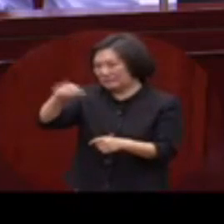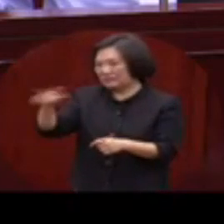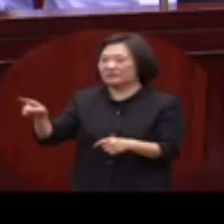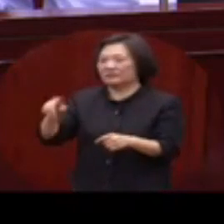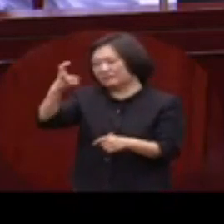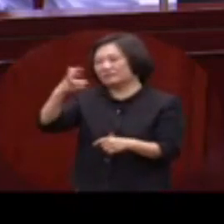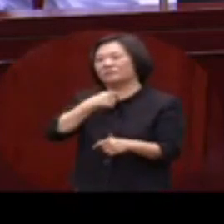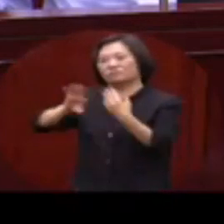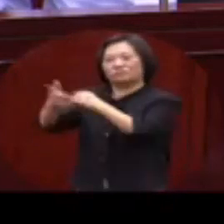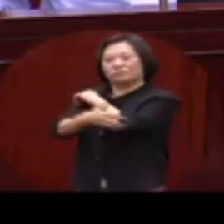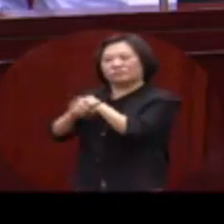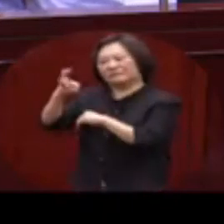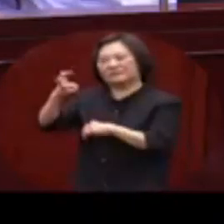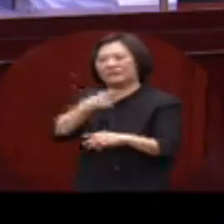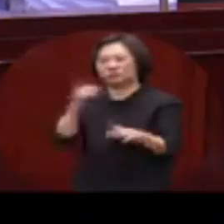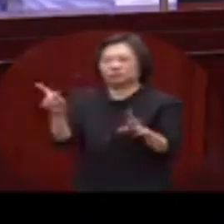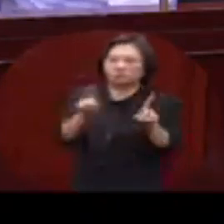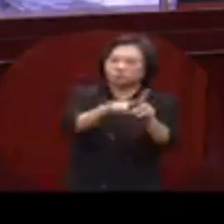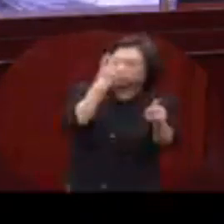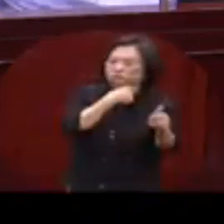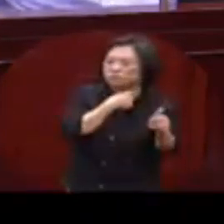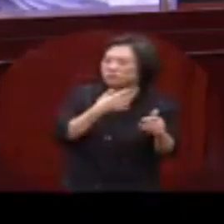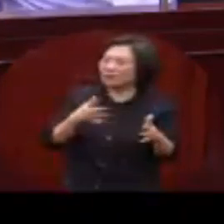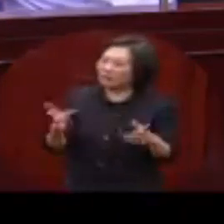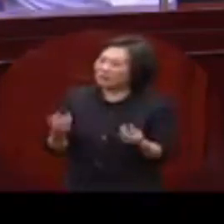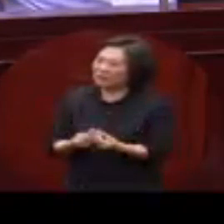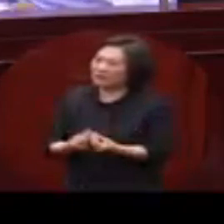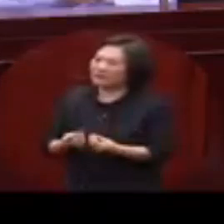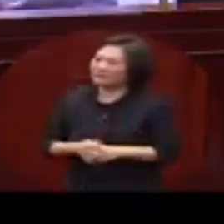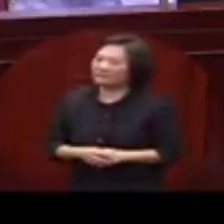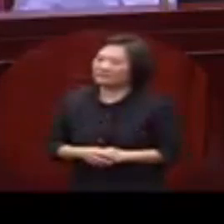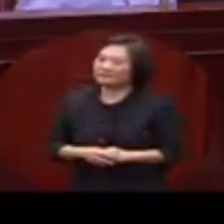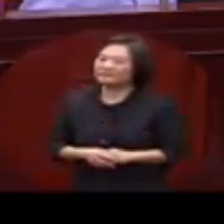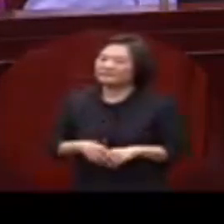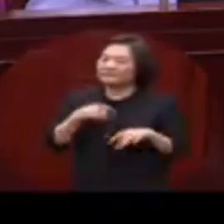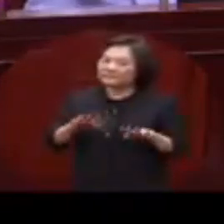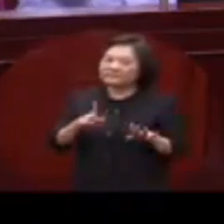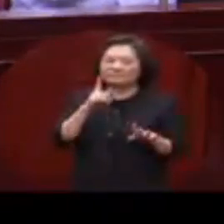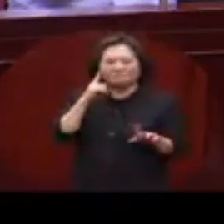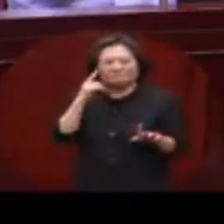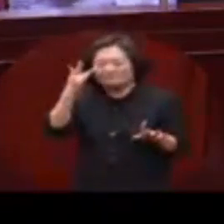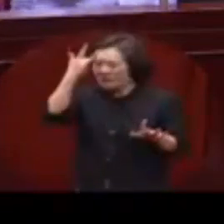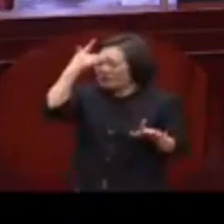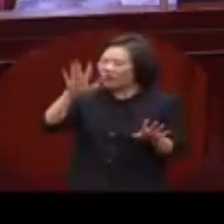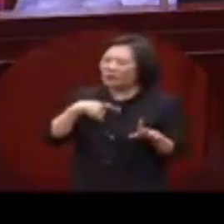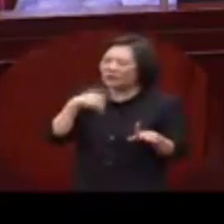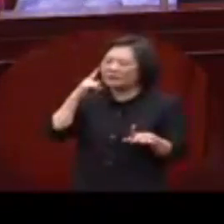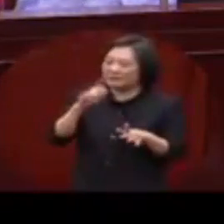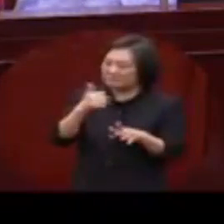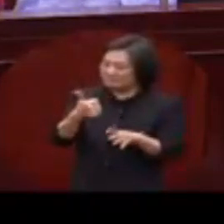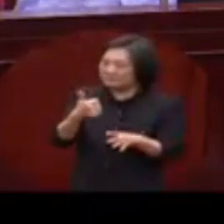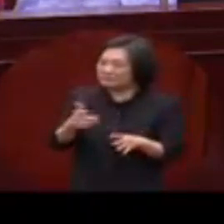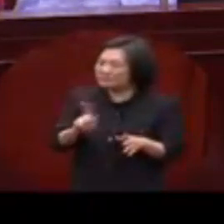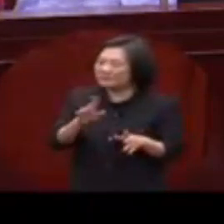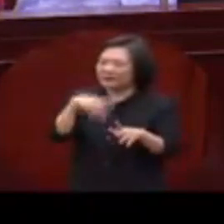人，这显然是个大问题。但是怎么做？这的确是问题。所以怎样才是最有效的老人照顾系